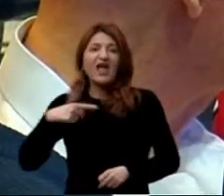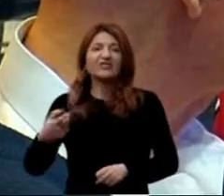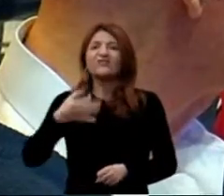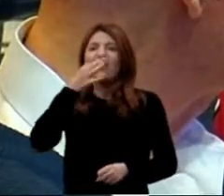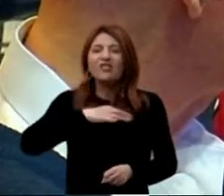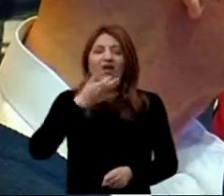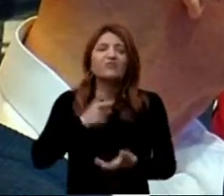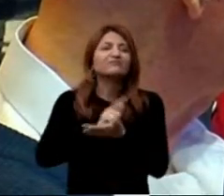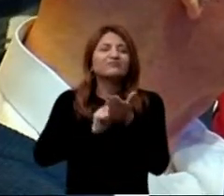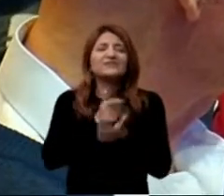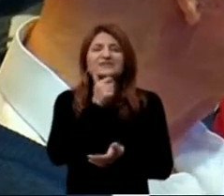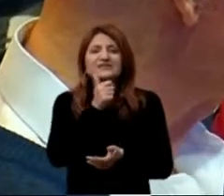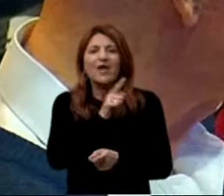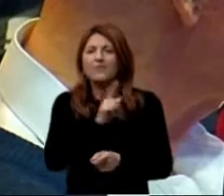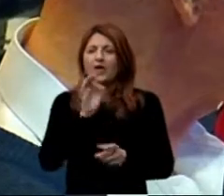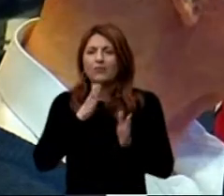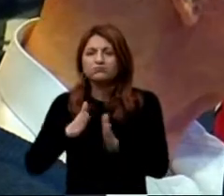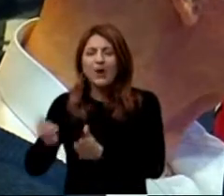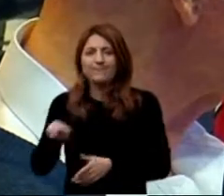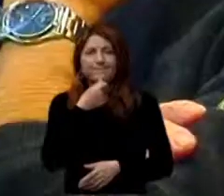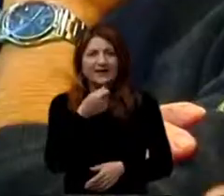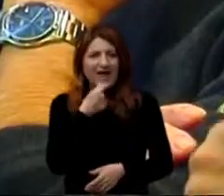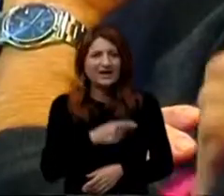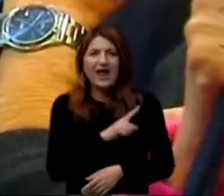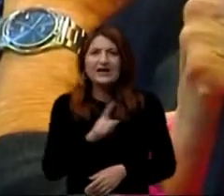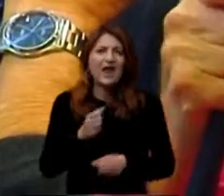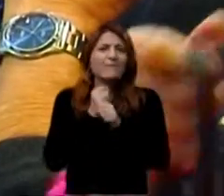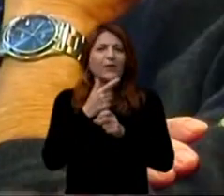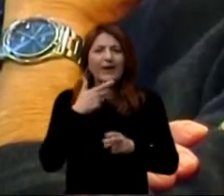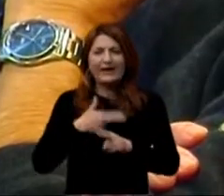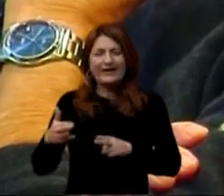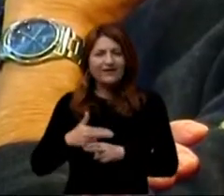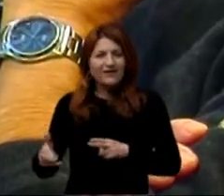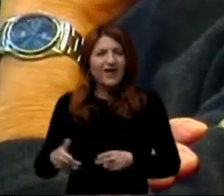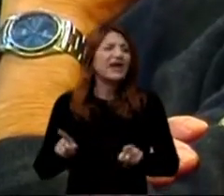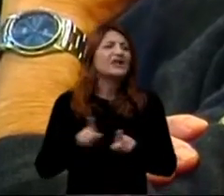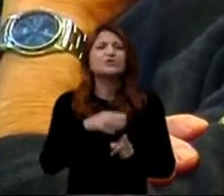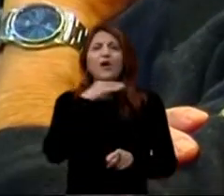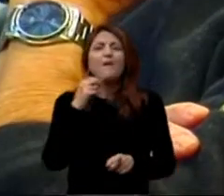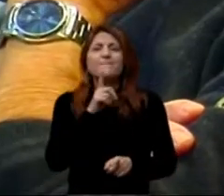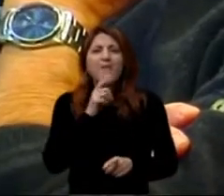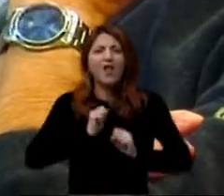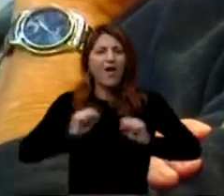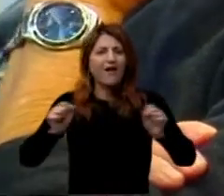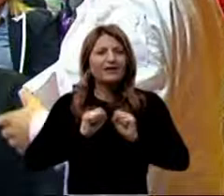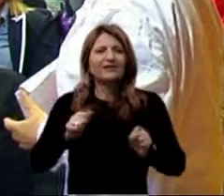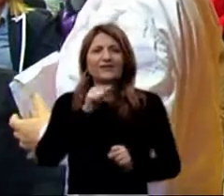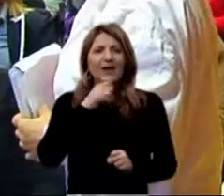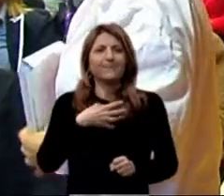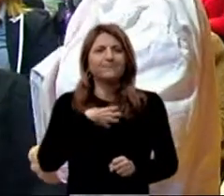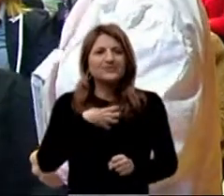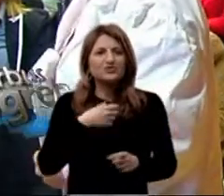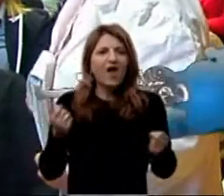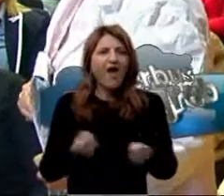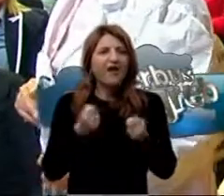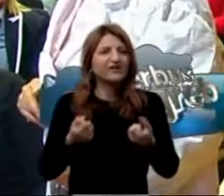lijekova u starijoj dobi, nepravilnu prehranu, neodržavanje osobne higijene te nedovoljnu tjelesnu i psihičku aktivnost. Za